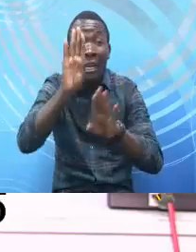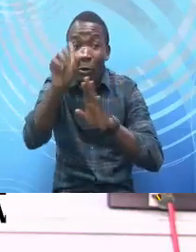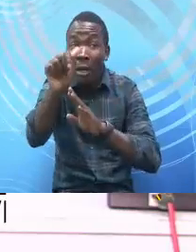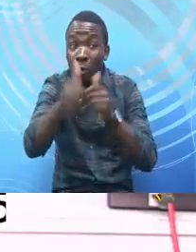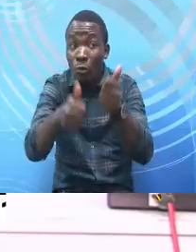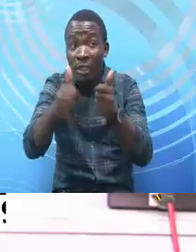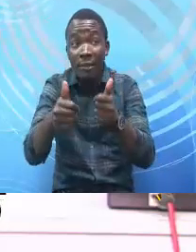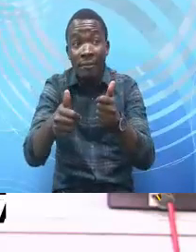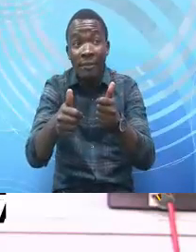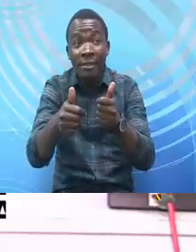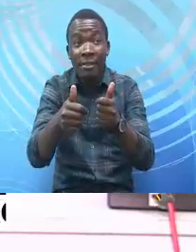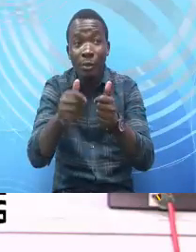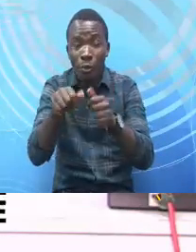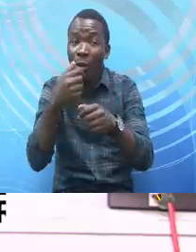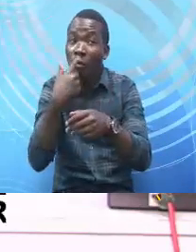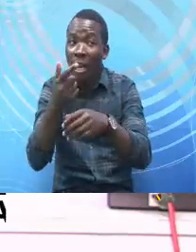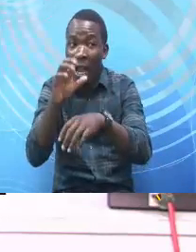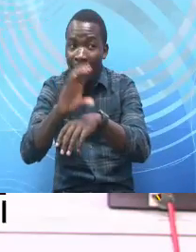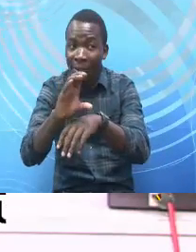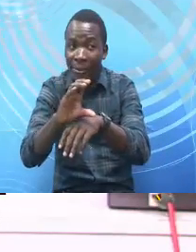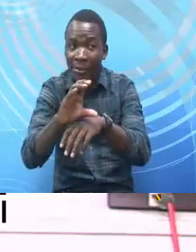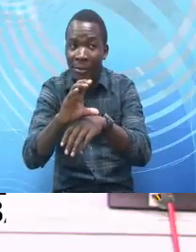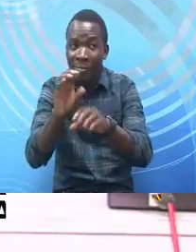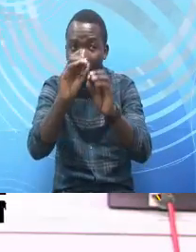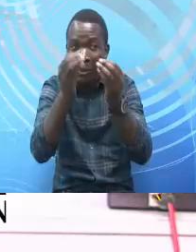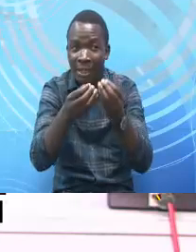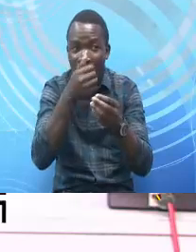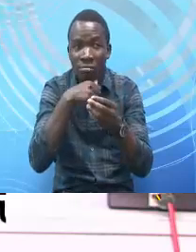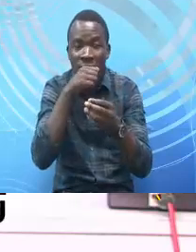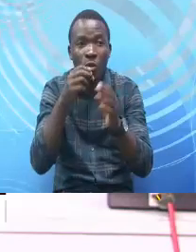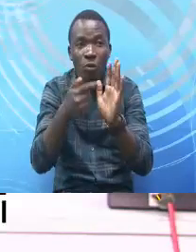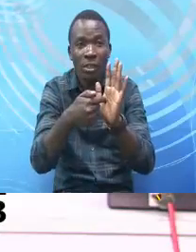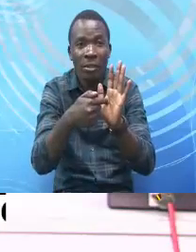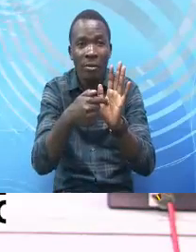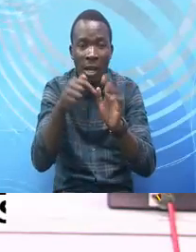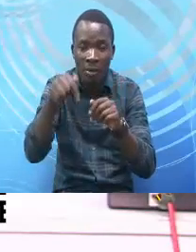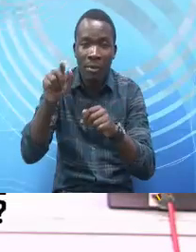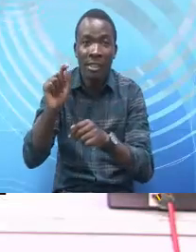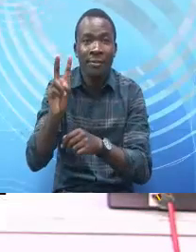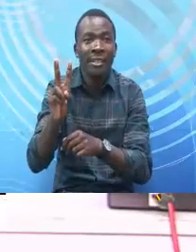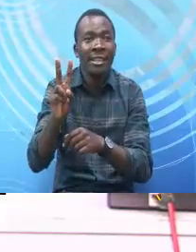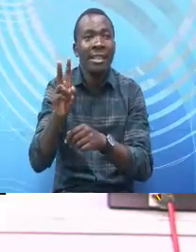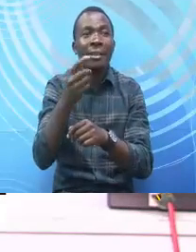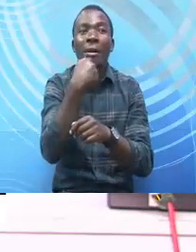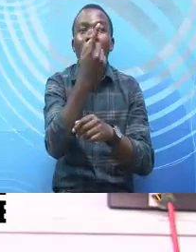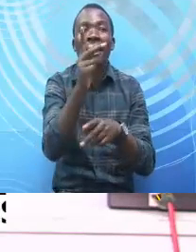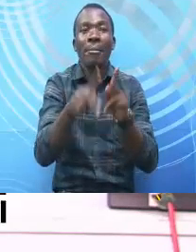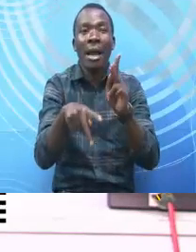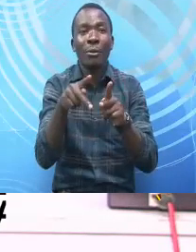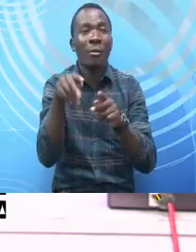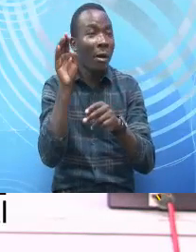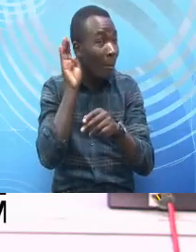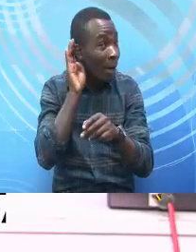bagira buto tuvuze amadini tuvuze imiryango itari ya leta nk'urugero hano kuri BTN TV tubabwira nuko